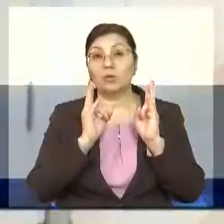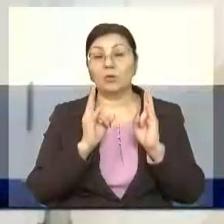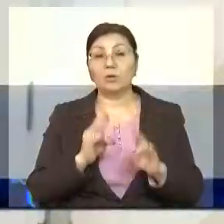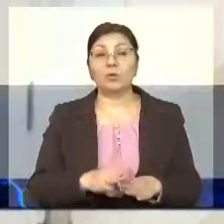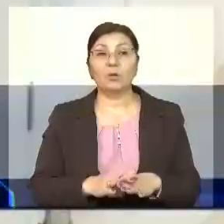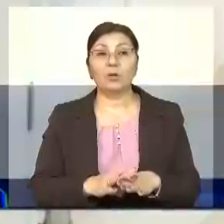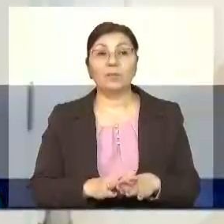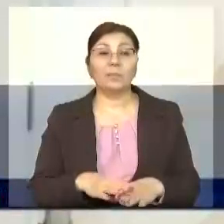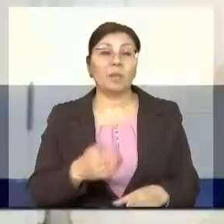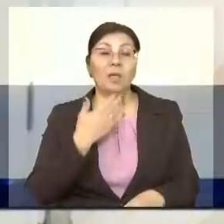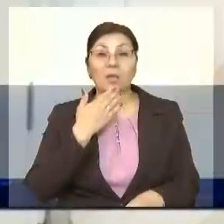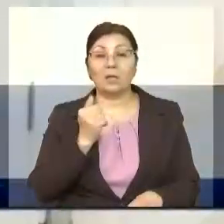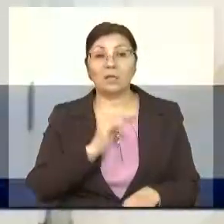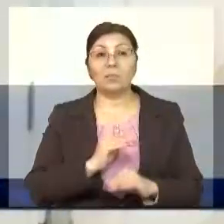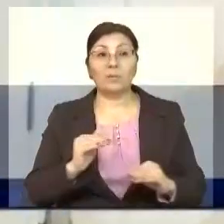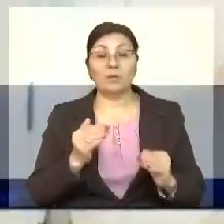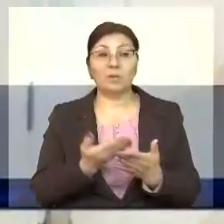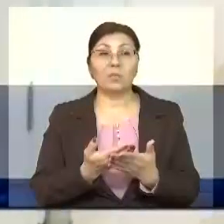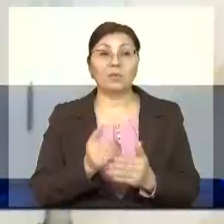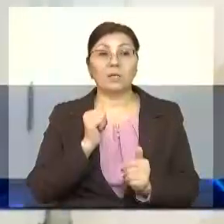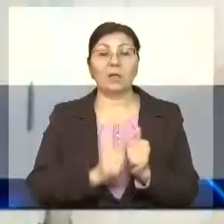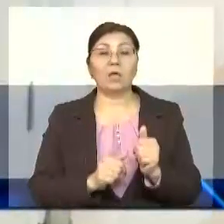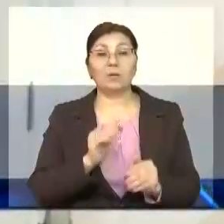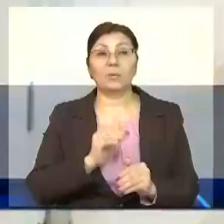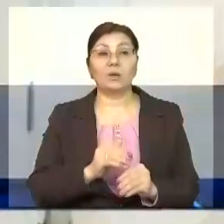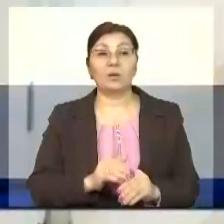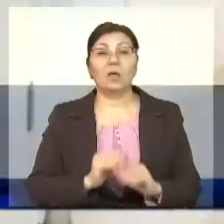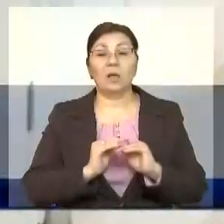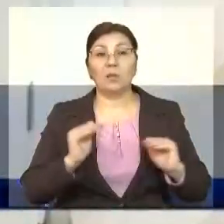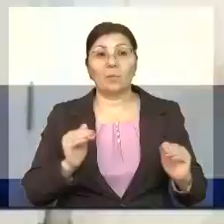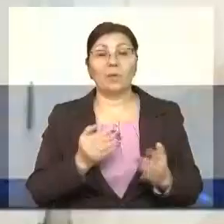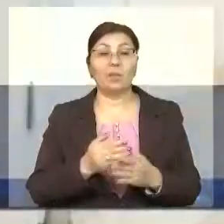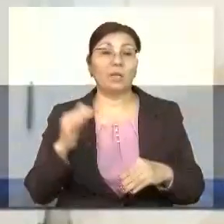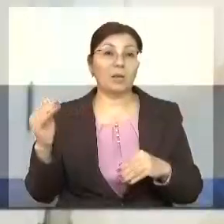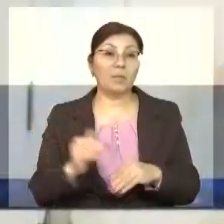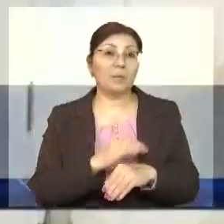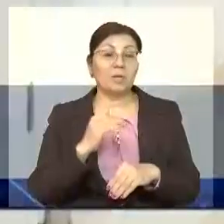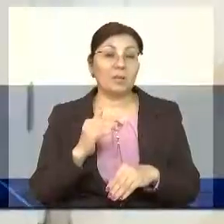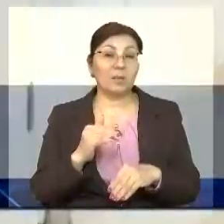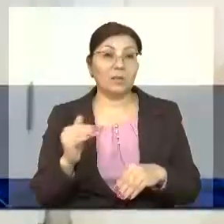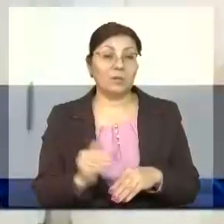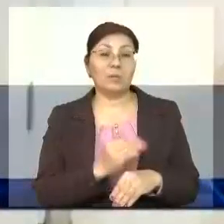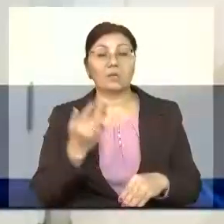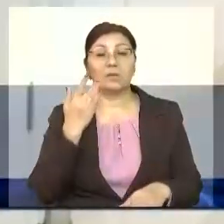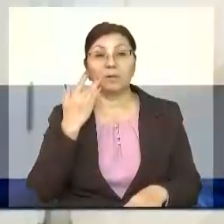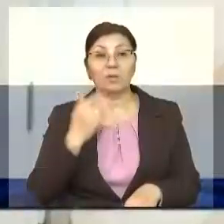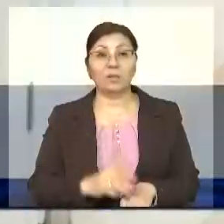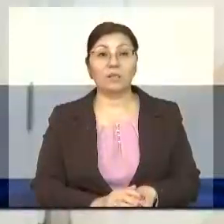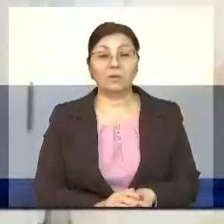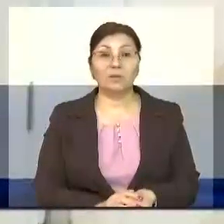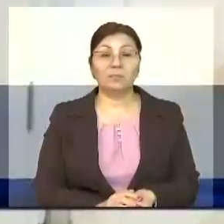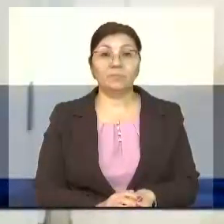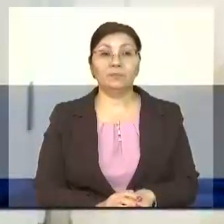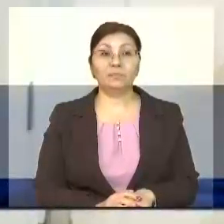айтуға болмайды. Сондықтан да алдымызға келген әрбір баланың маңдайынан сипап, олардың жетістіктерін, жақсы жақтарын үнемі